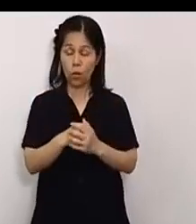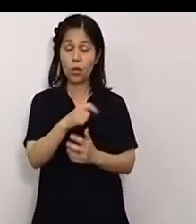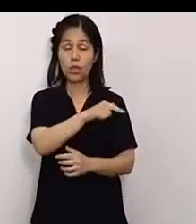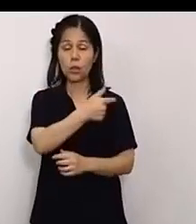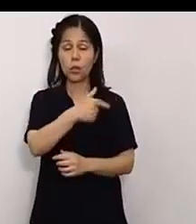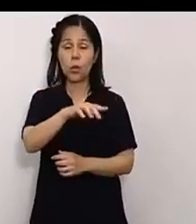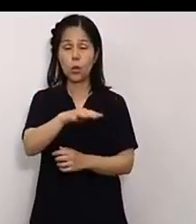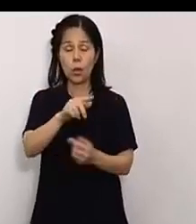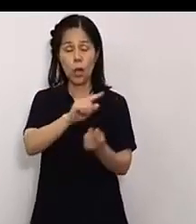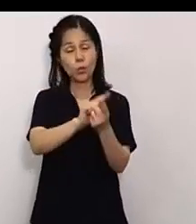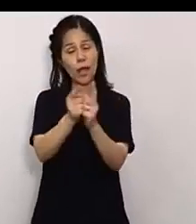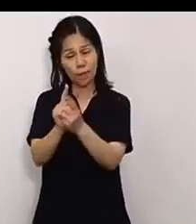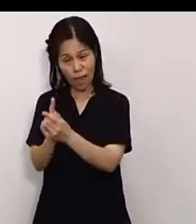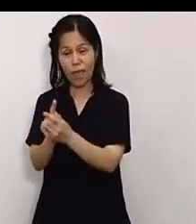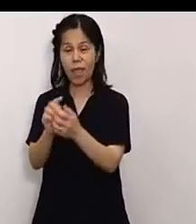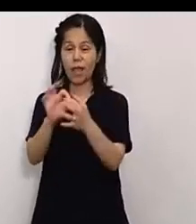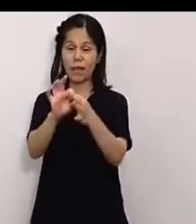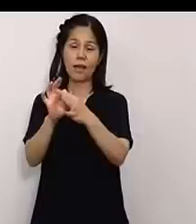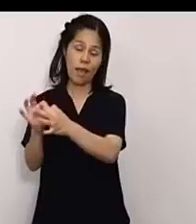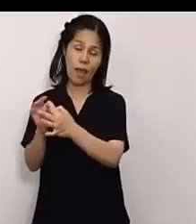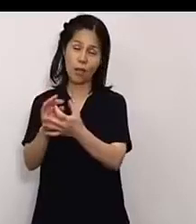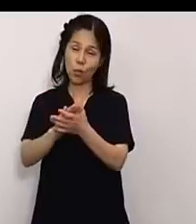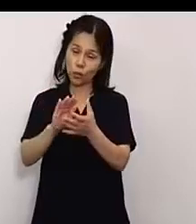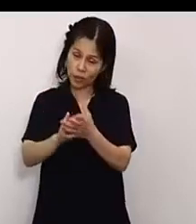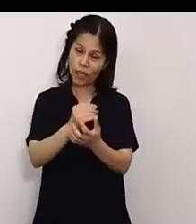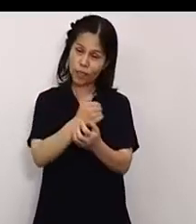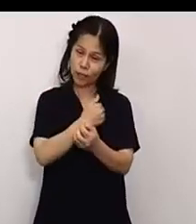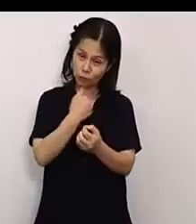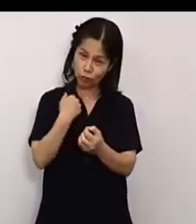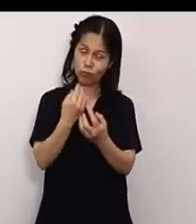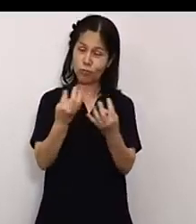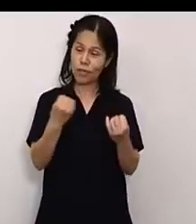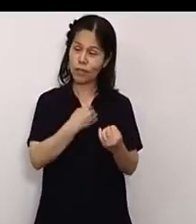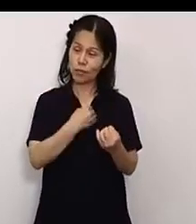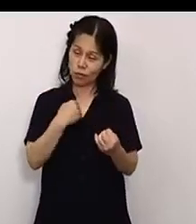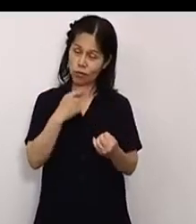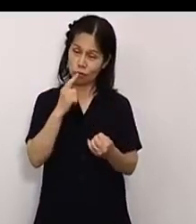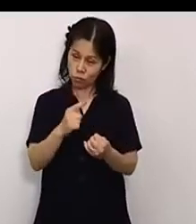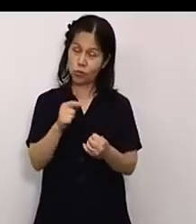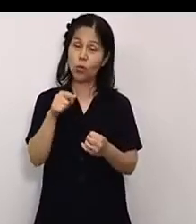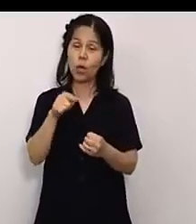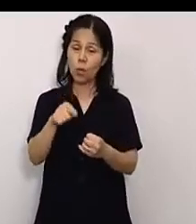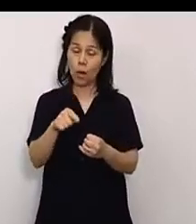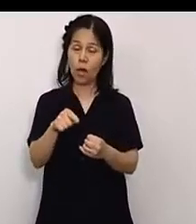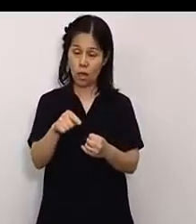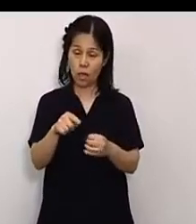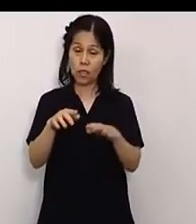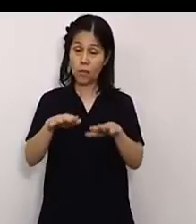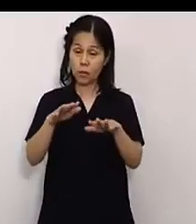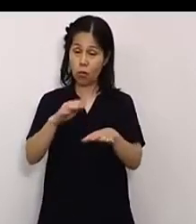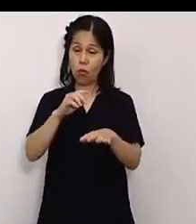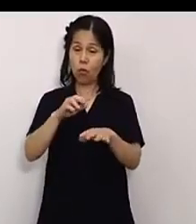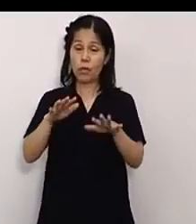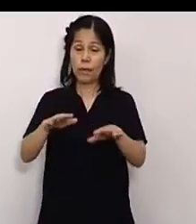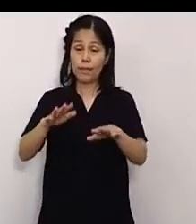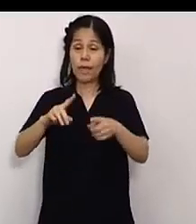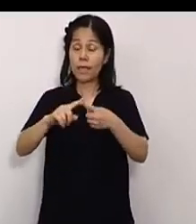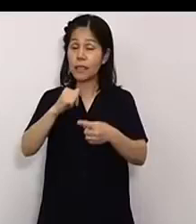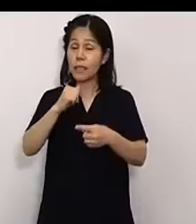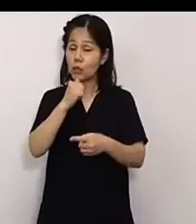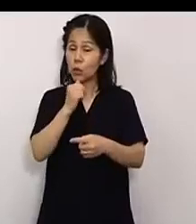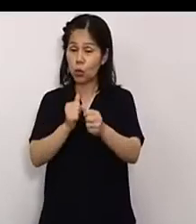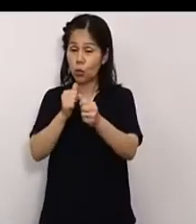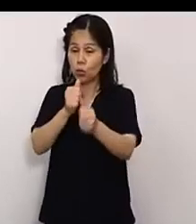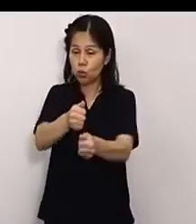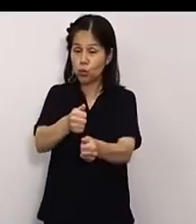が触れ合って関係が、お友達がたくさんできるっていうことは、実は貧困の克服、今の現代的貧困の克